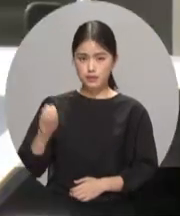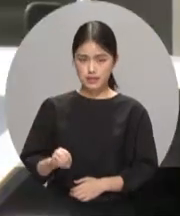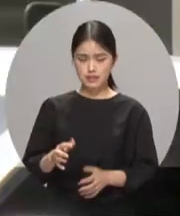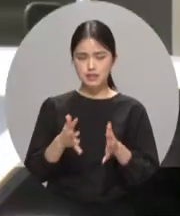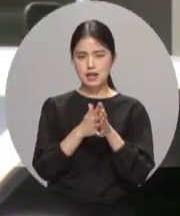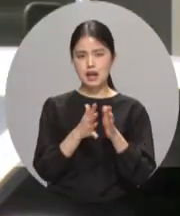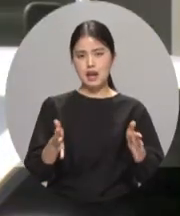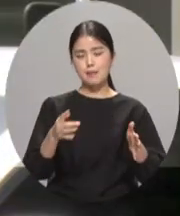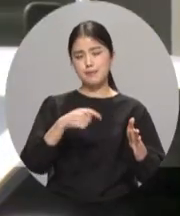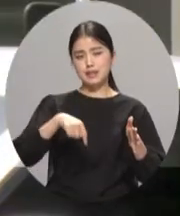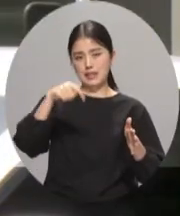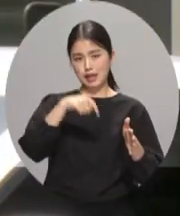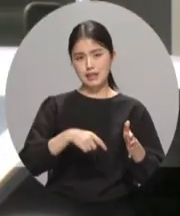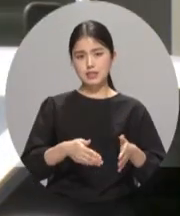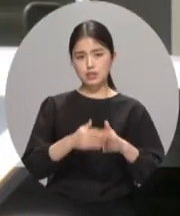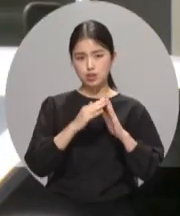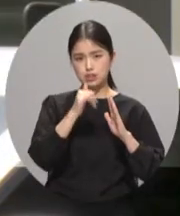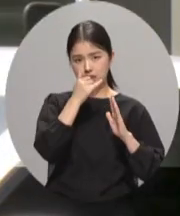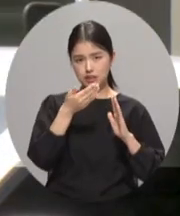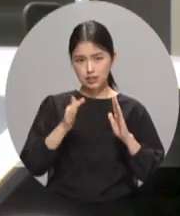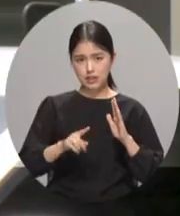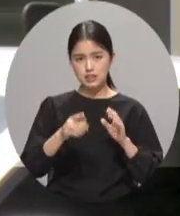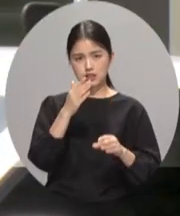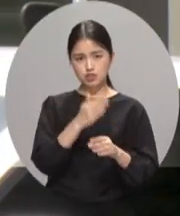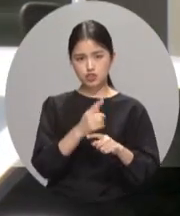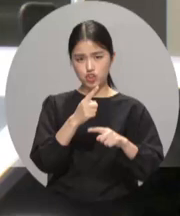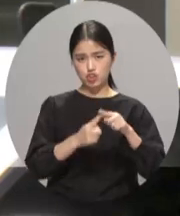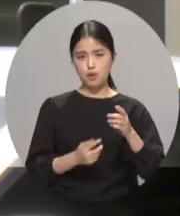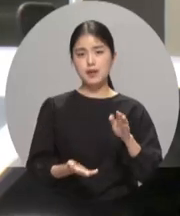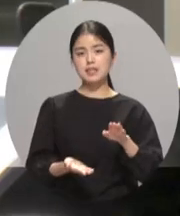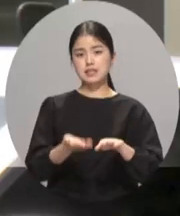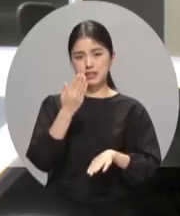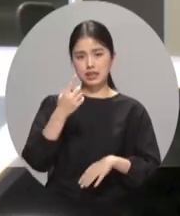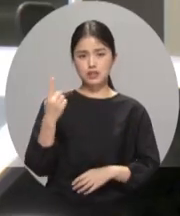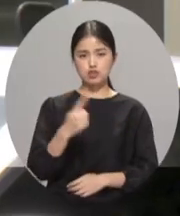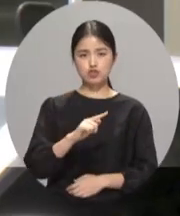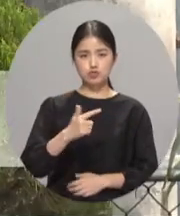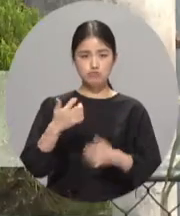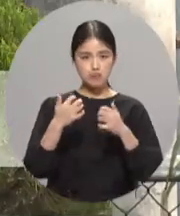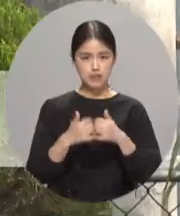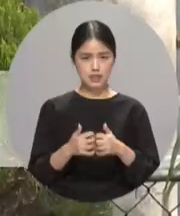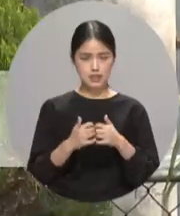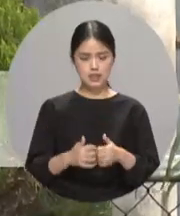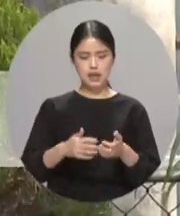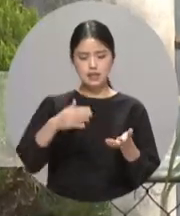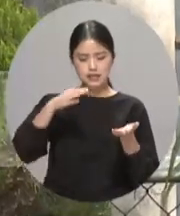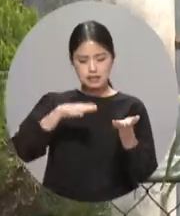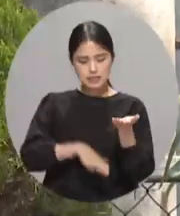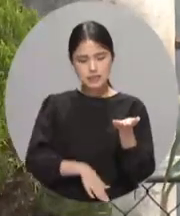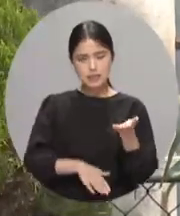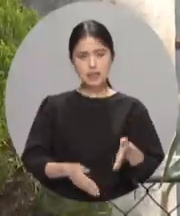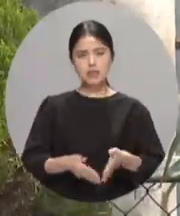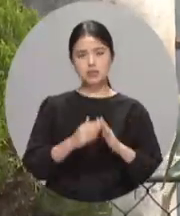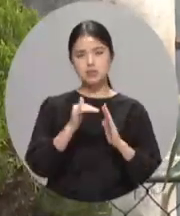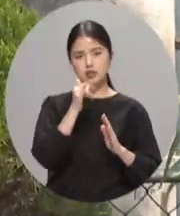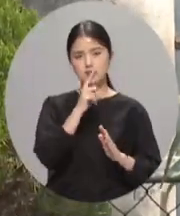공동주택에 설치되 있는데 이중 절반 이상인 1600여 지하에 설치되 있는 것으로